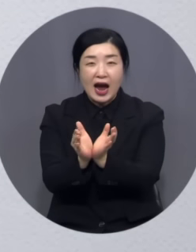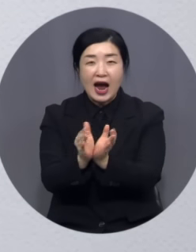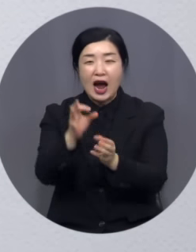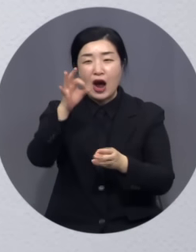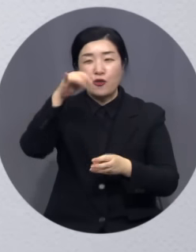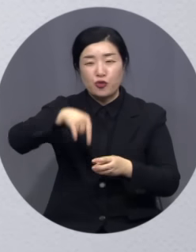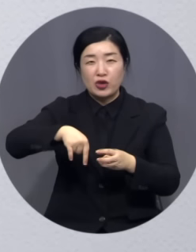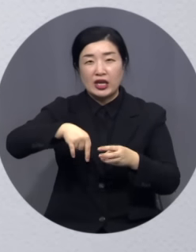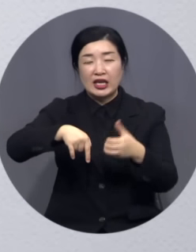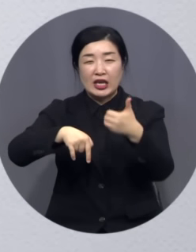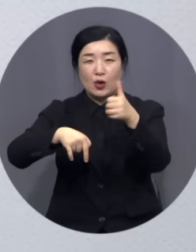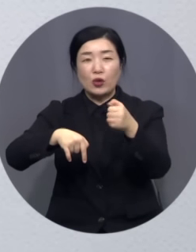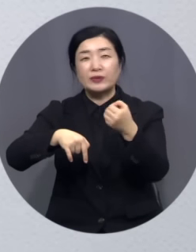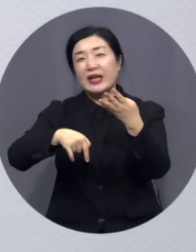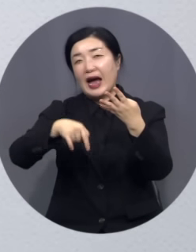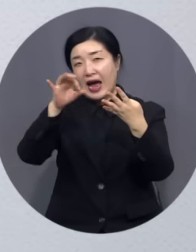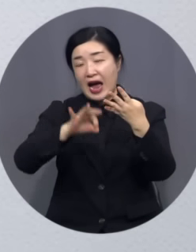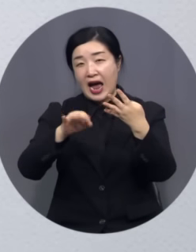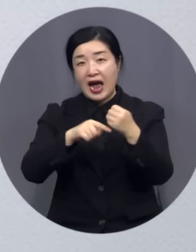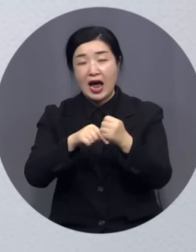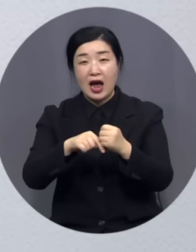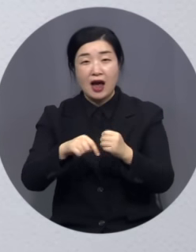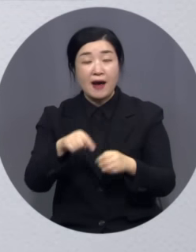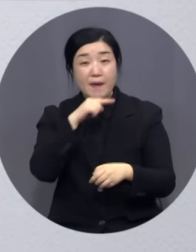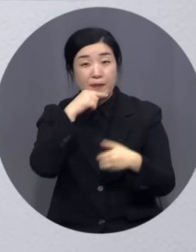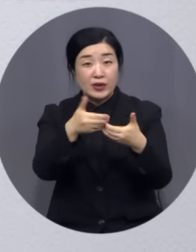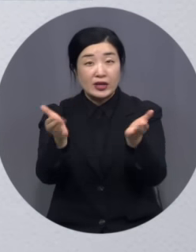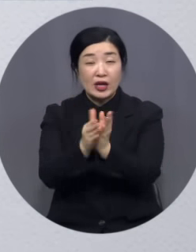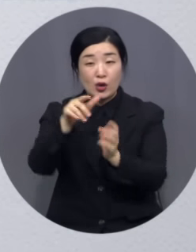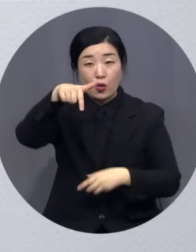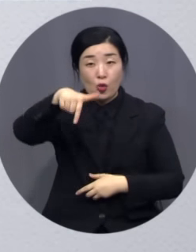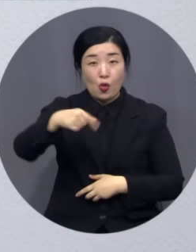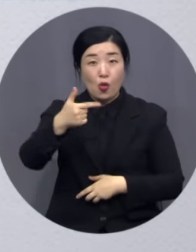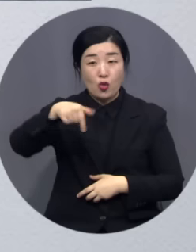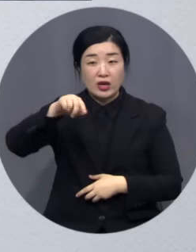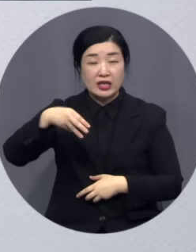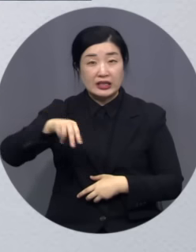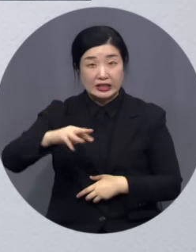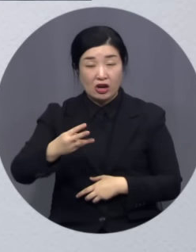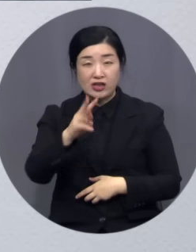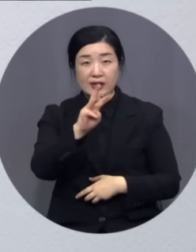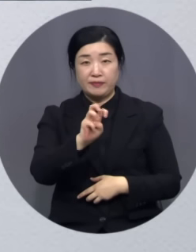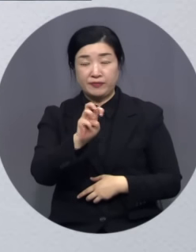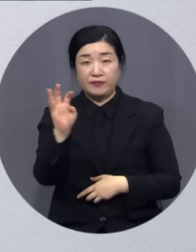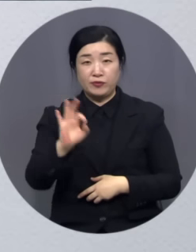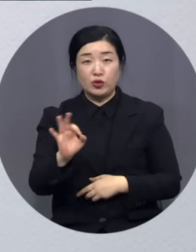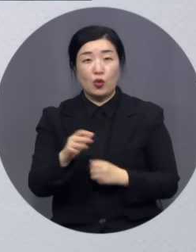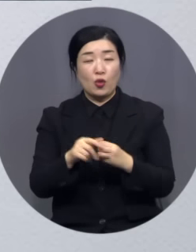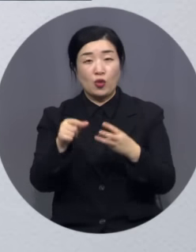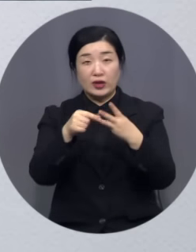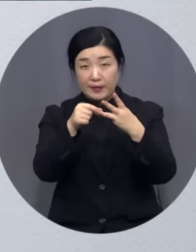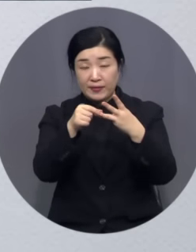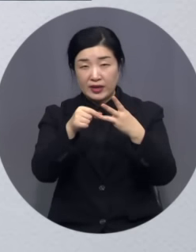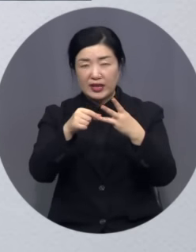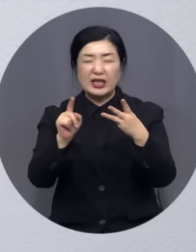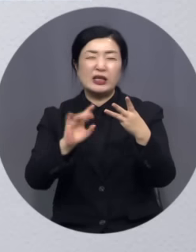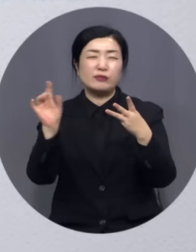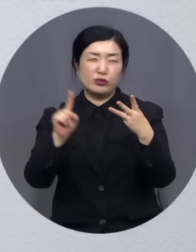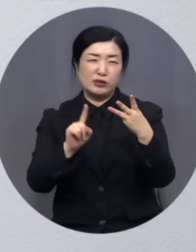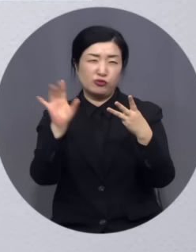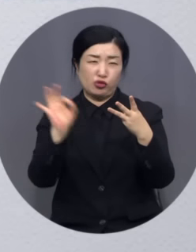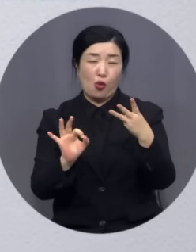54% 가장 높았고 국민의 힘 고기철 후보 37% 무소속 임형문 후보 1%